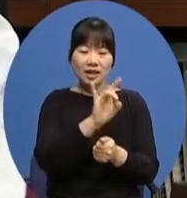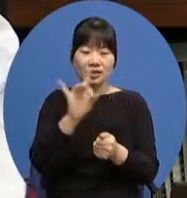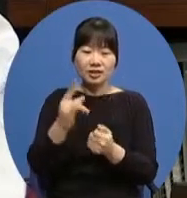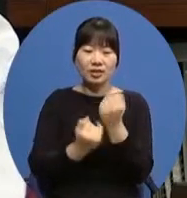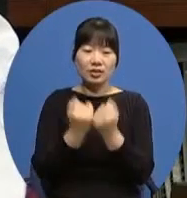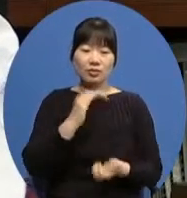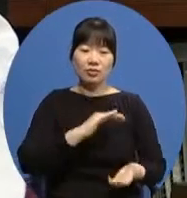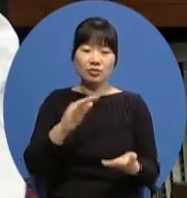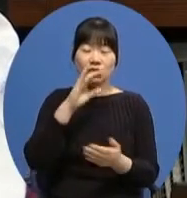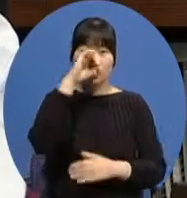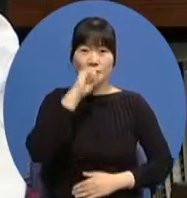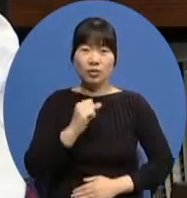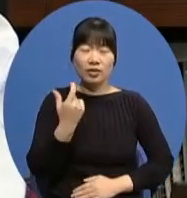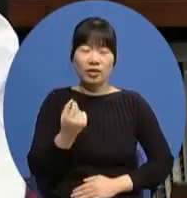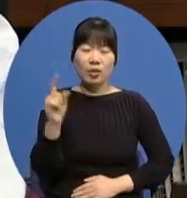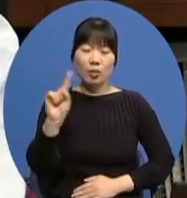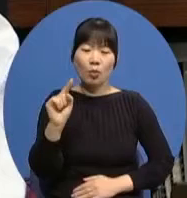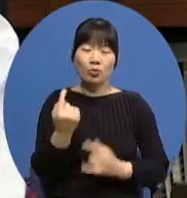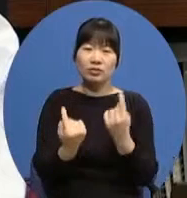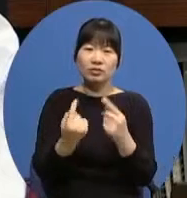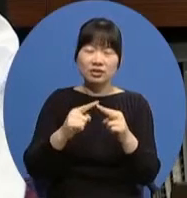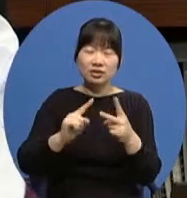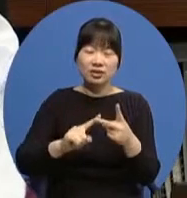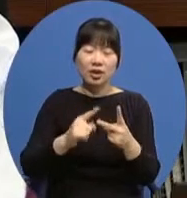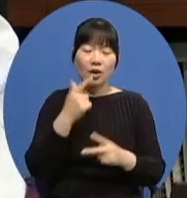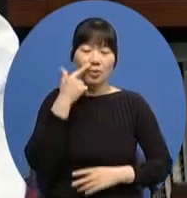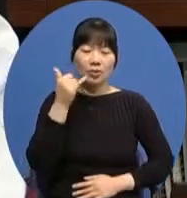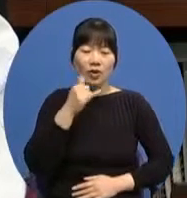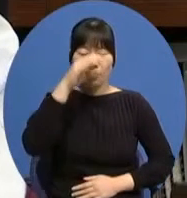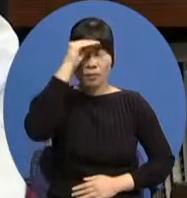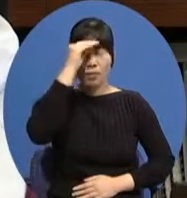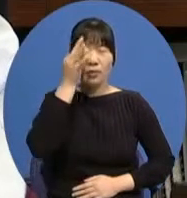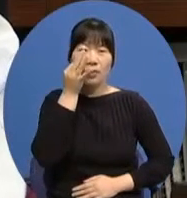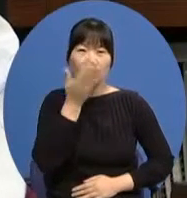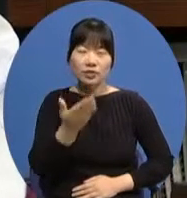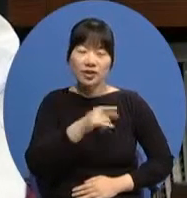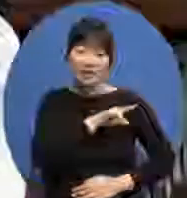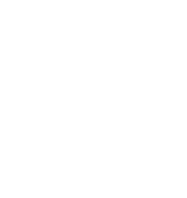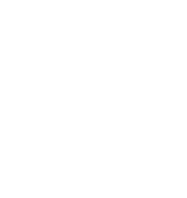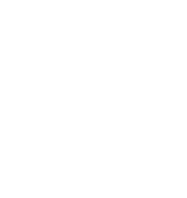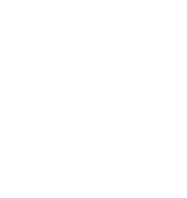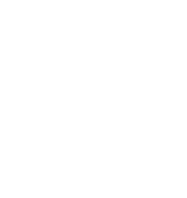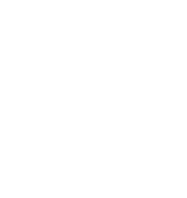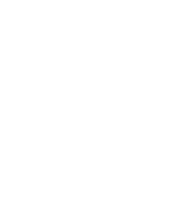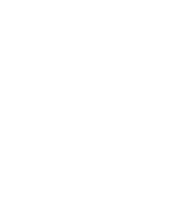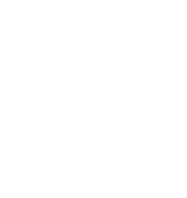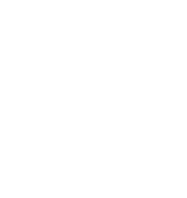설명해 주시는 게 좋고요. 무엇보다 부모가 모범을 보여주시는 것이 가장 중요합니다.